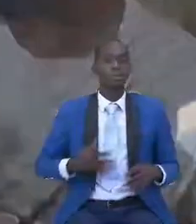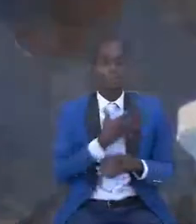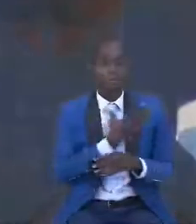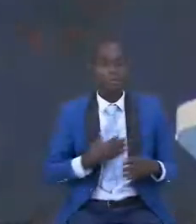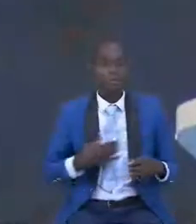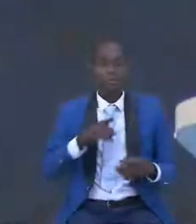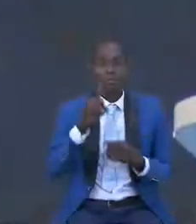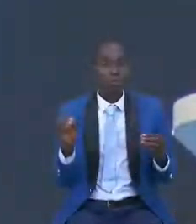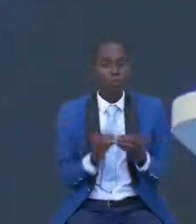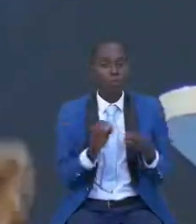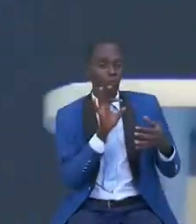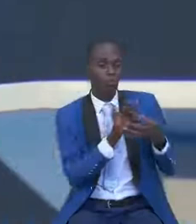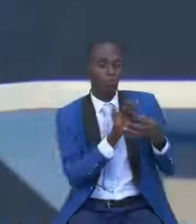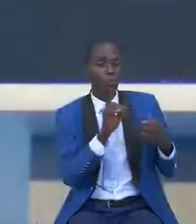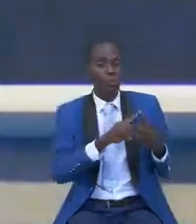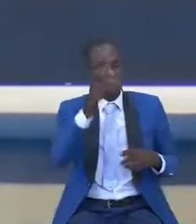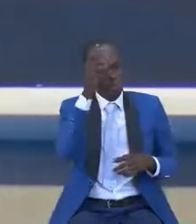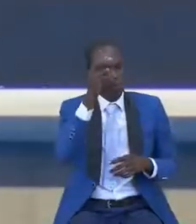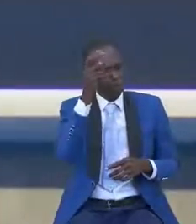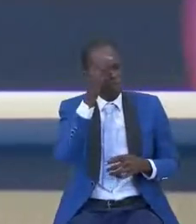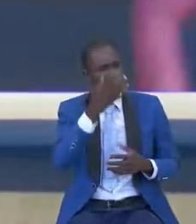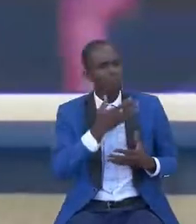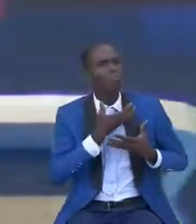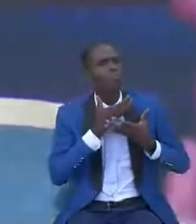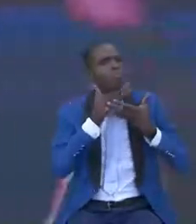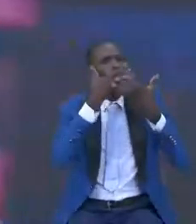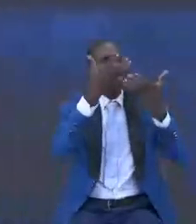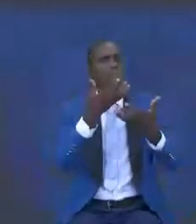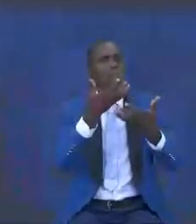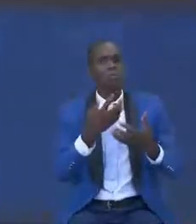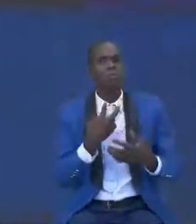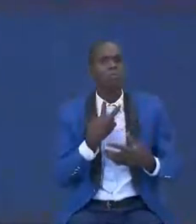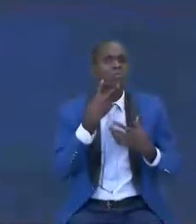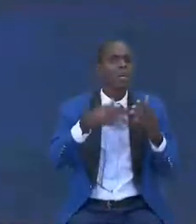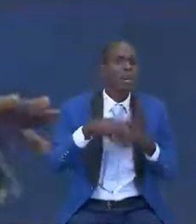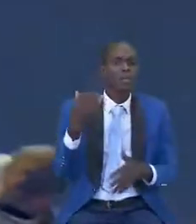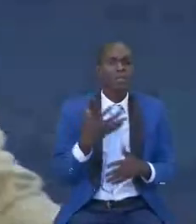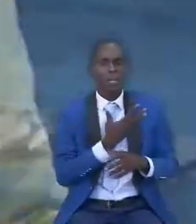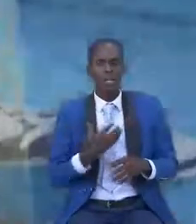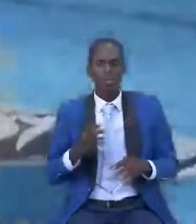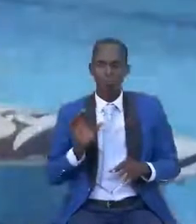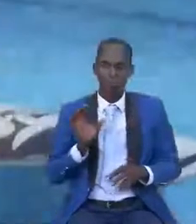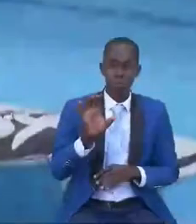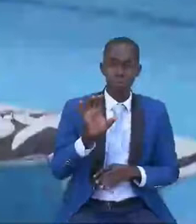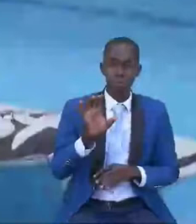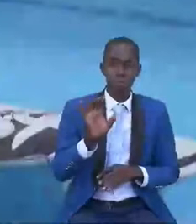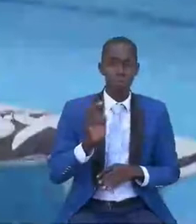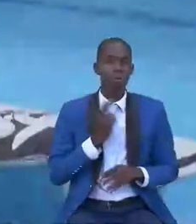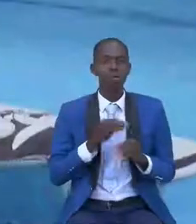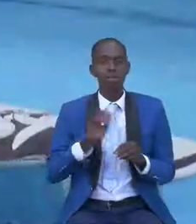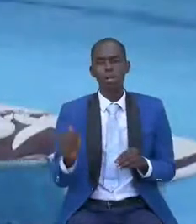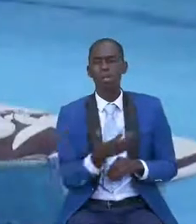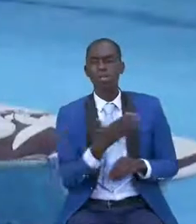Christ. Et quand on n'appartient plus au diable, il peut crier, il peut